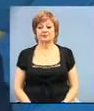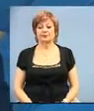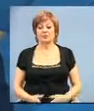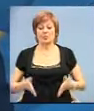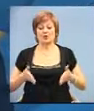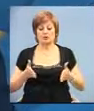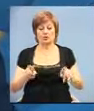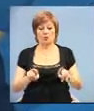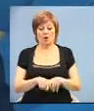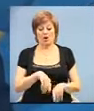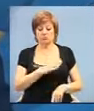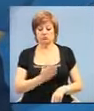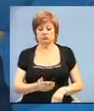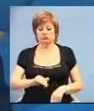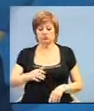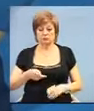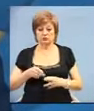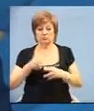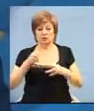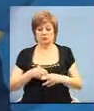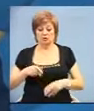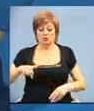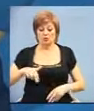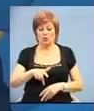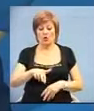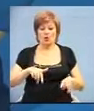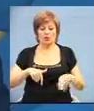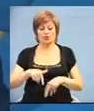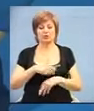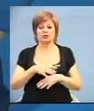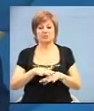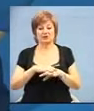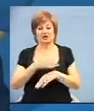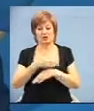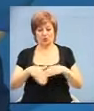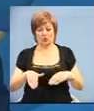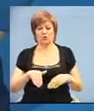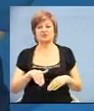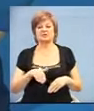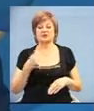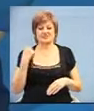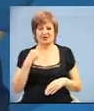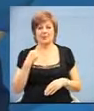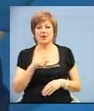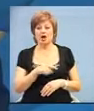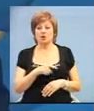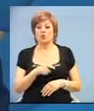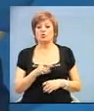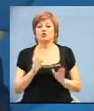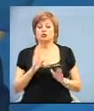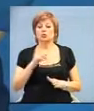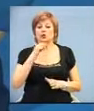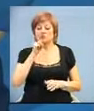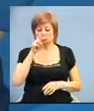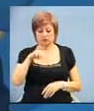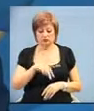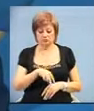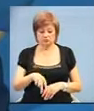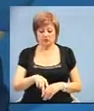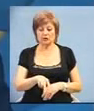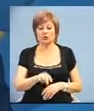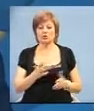Дорога як смуга перешкод. Пересуватися по вулицях Благовіщенській та Базарній Олександрівського району Запоріжжя можна тільки уважно дивлячись під